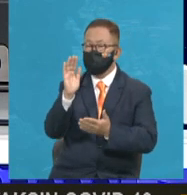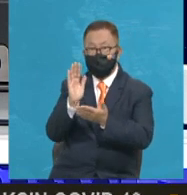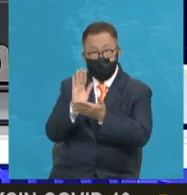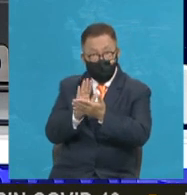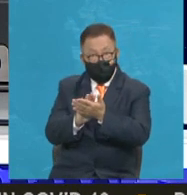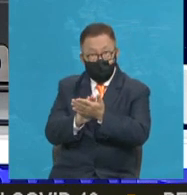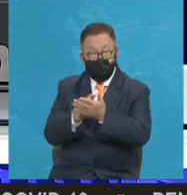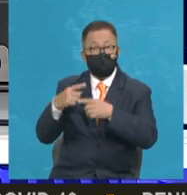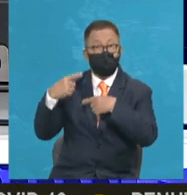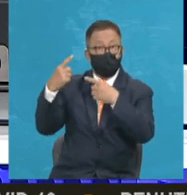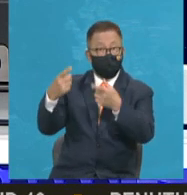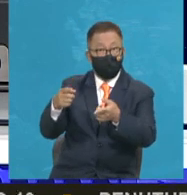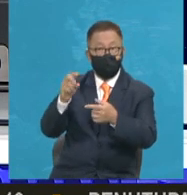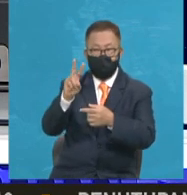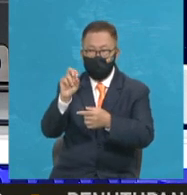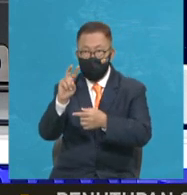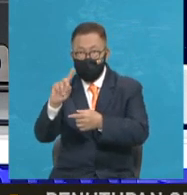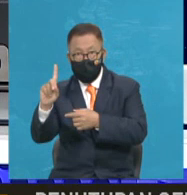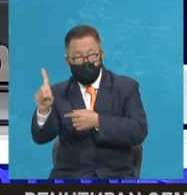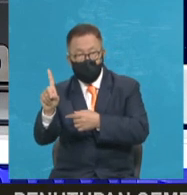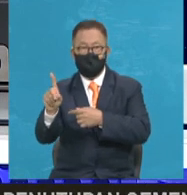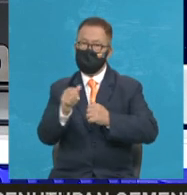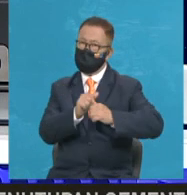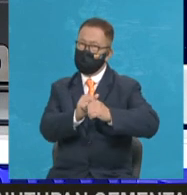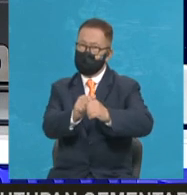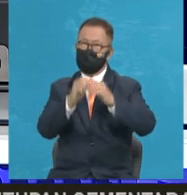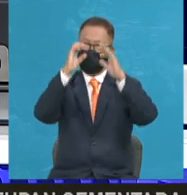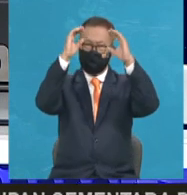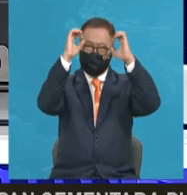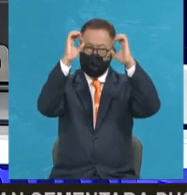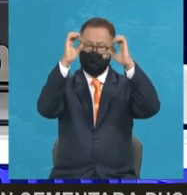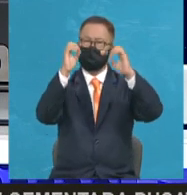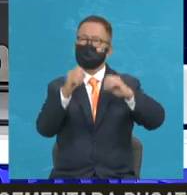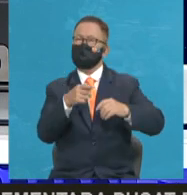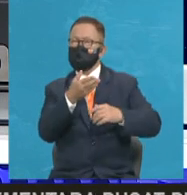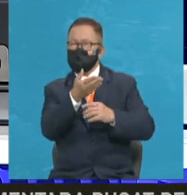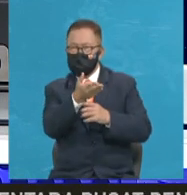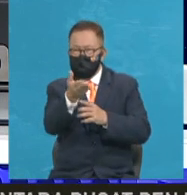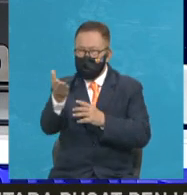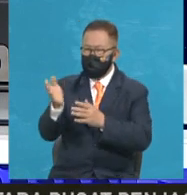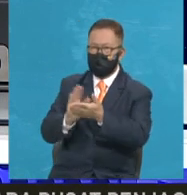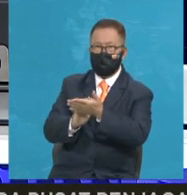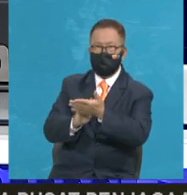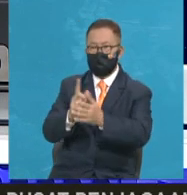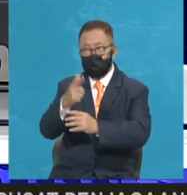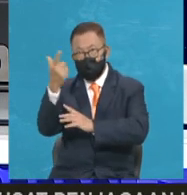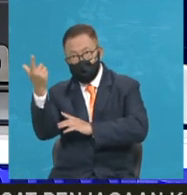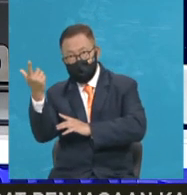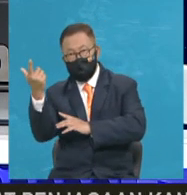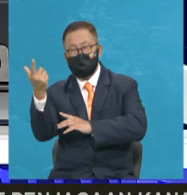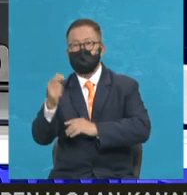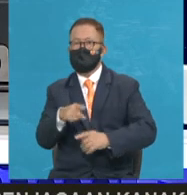sejak tahun 2021 menurut menteri pendidikan pelaksanaannya akan dilarutkan ke sekolah-sekolah yang lain